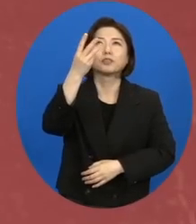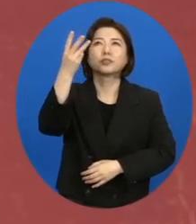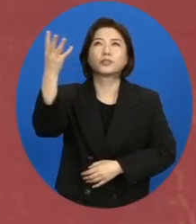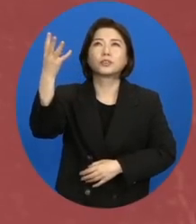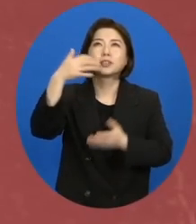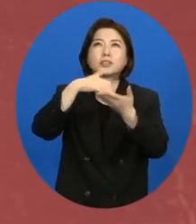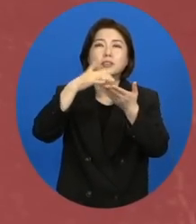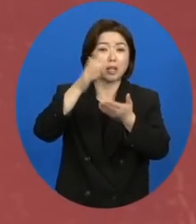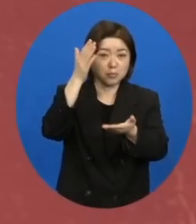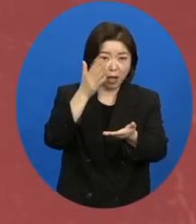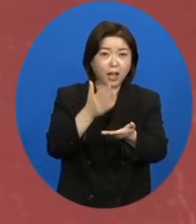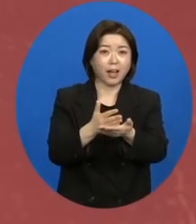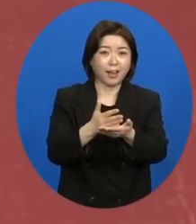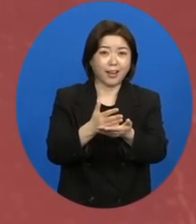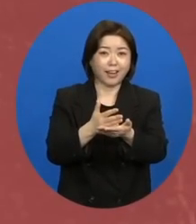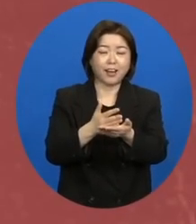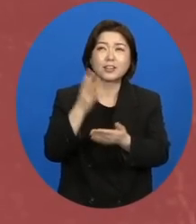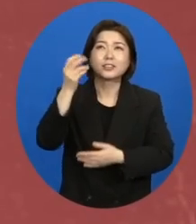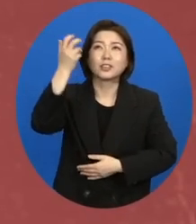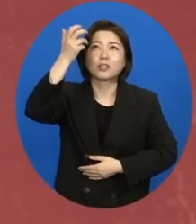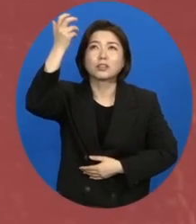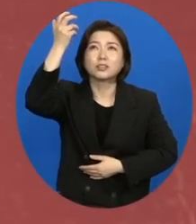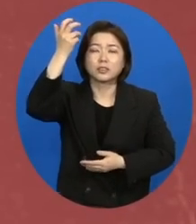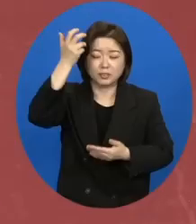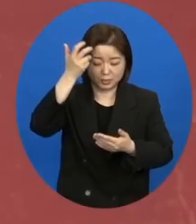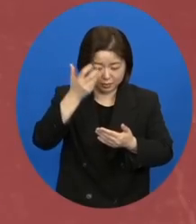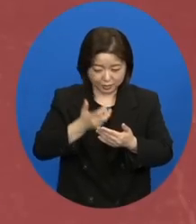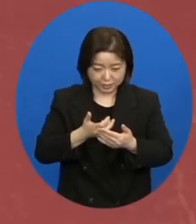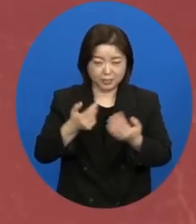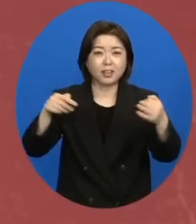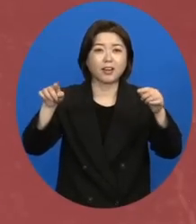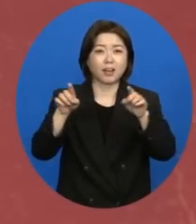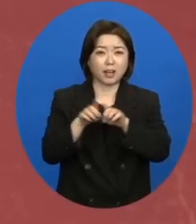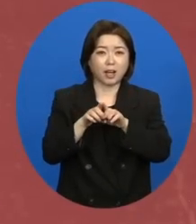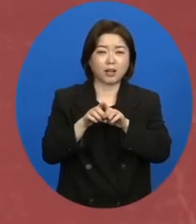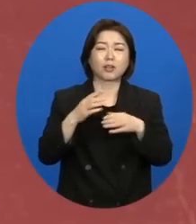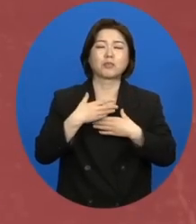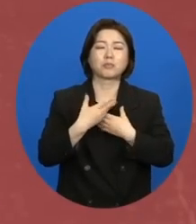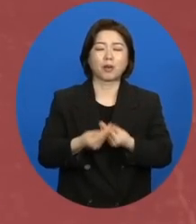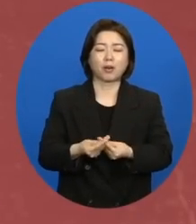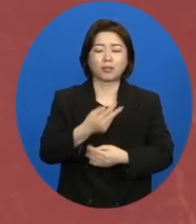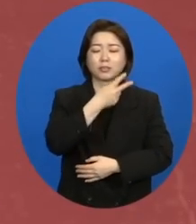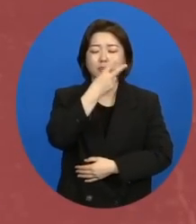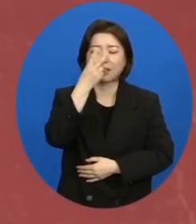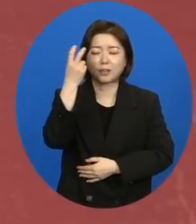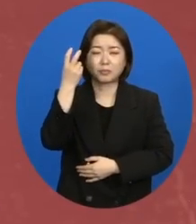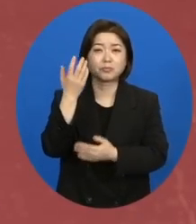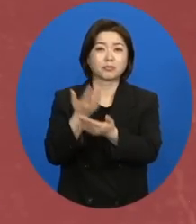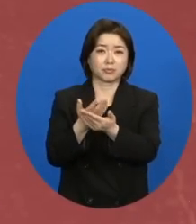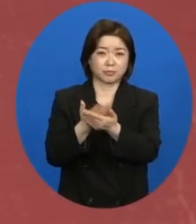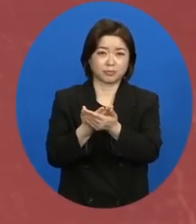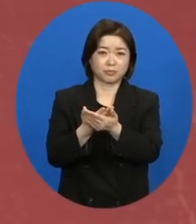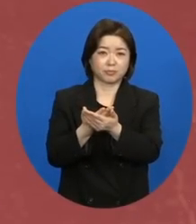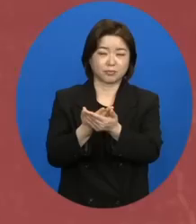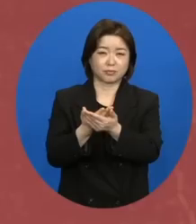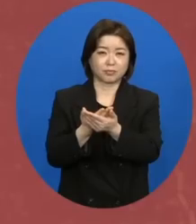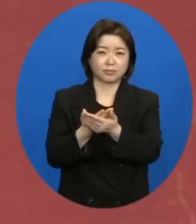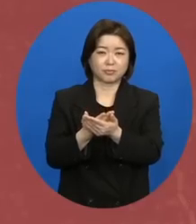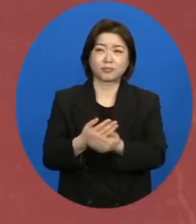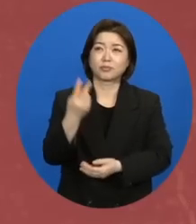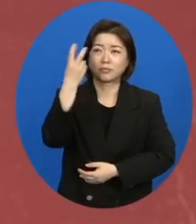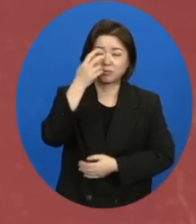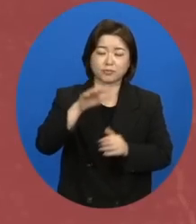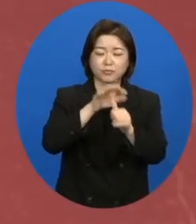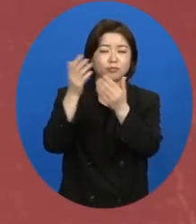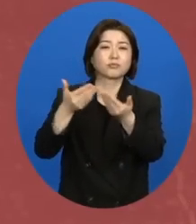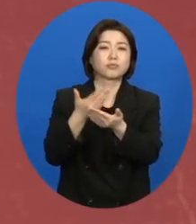헤아릴 게 뭐 있어요. 성령님 같이 평안한 잠 누워줄게 하시고